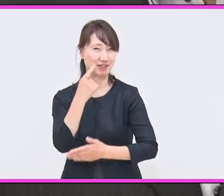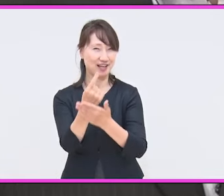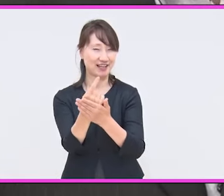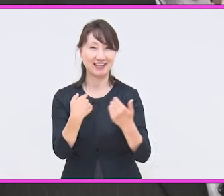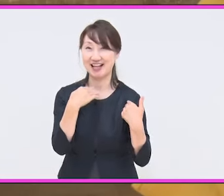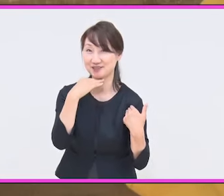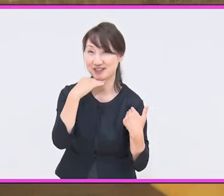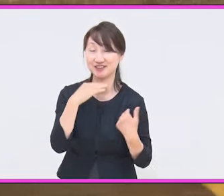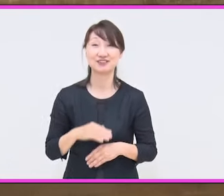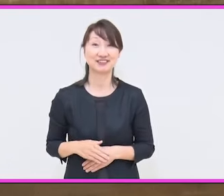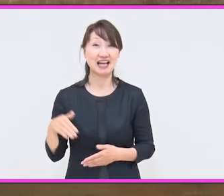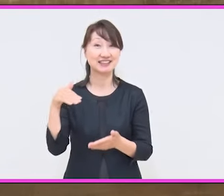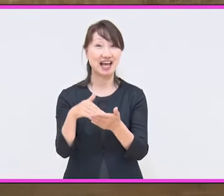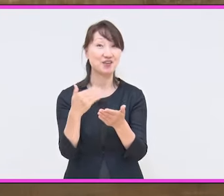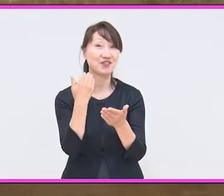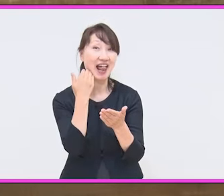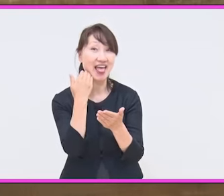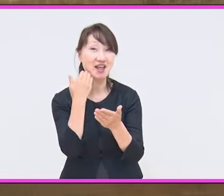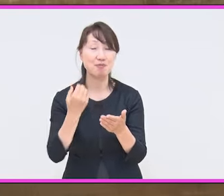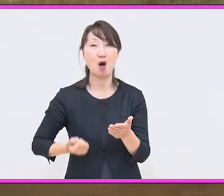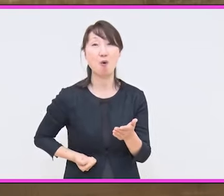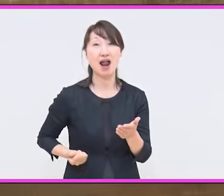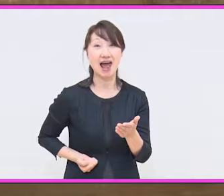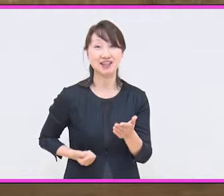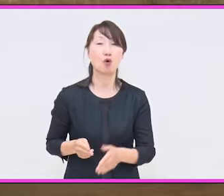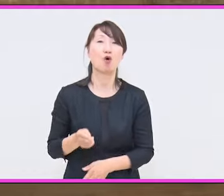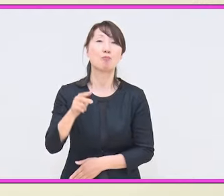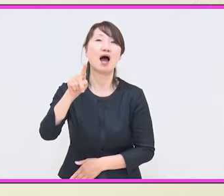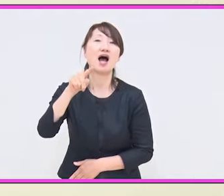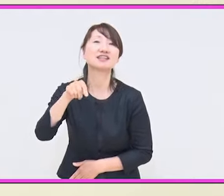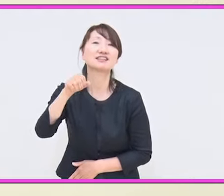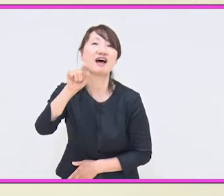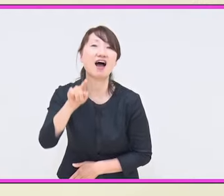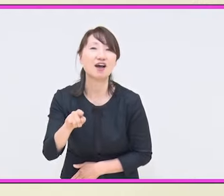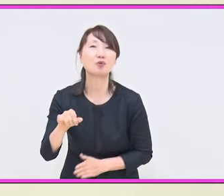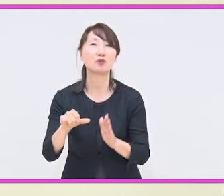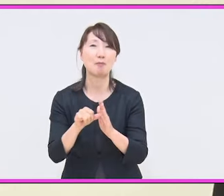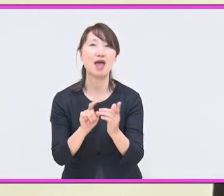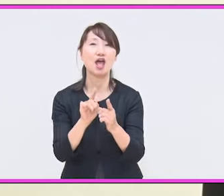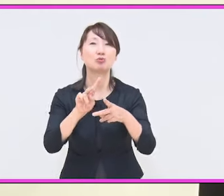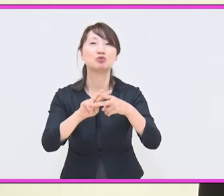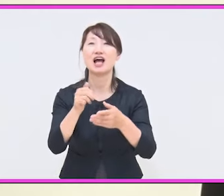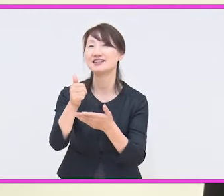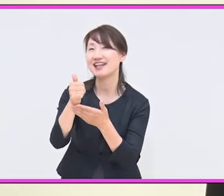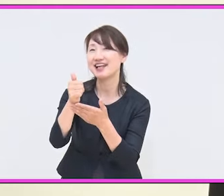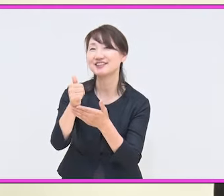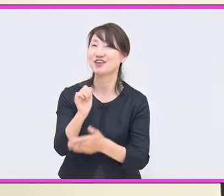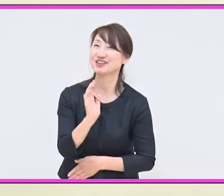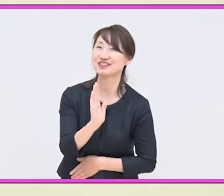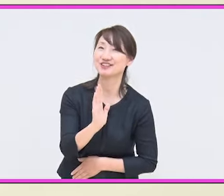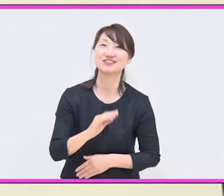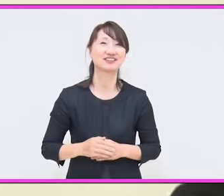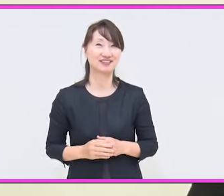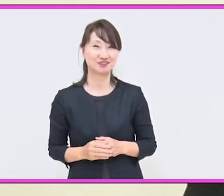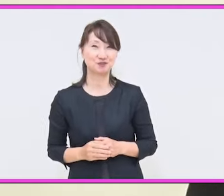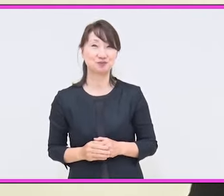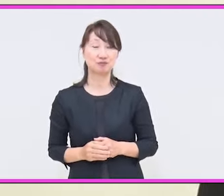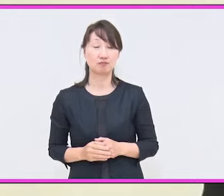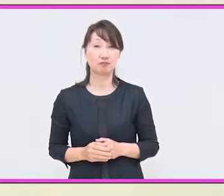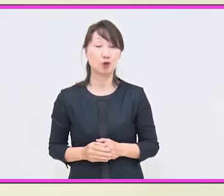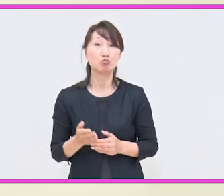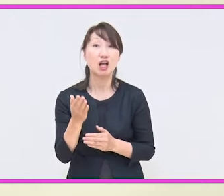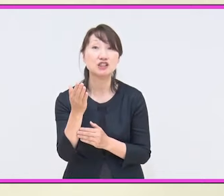して最後にご紹介するのはお笑いトリオパンサーの向井聡さんです。はい、よろしくお願いいたします。 お願いします。 向